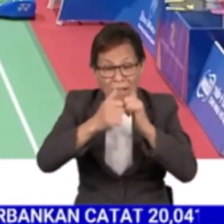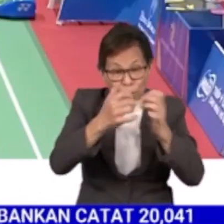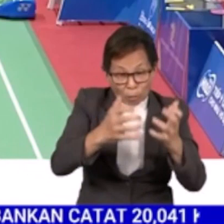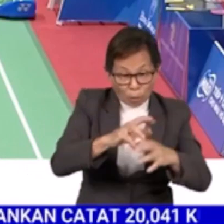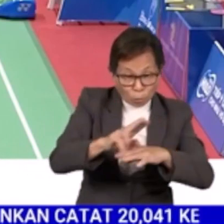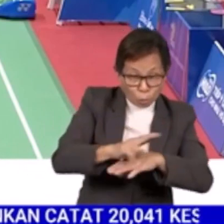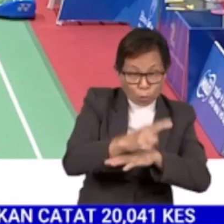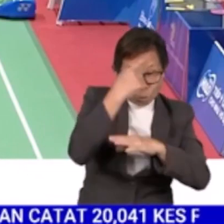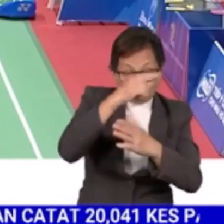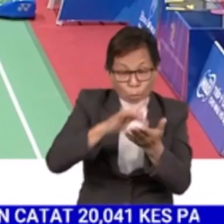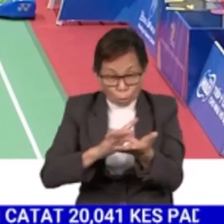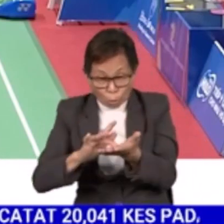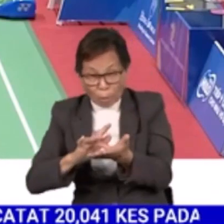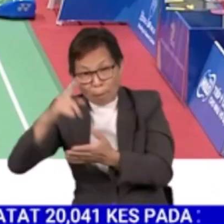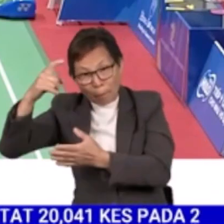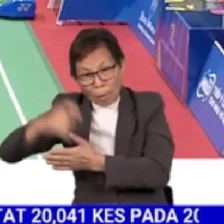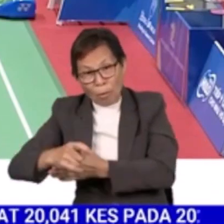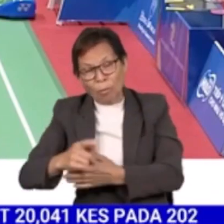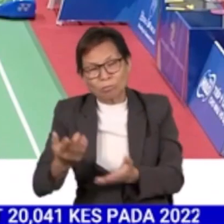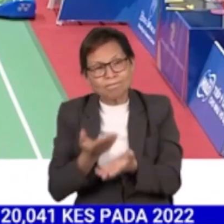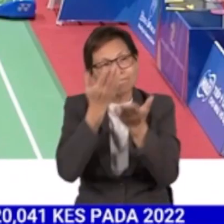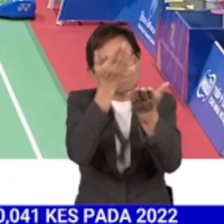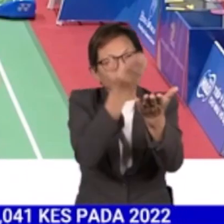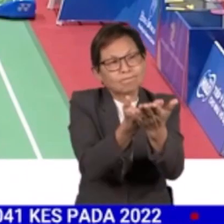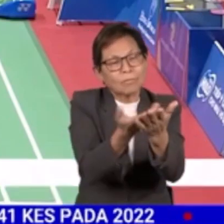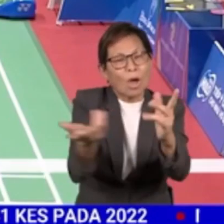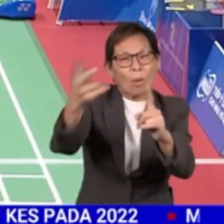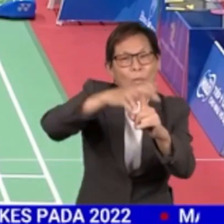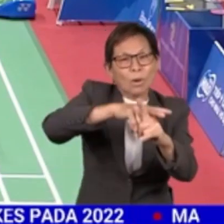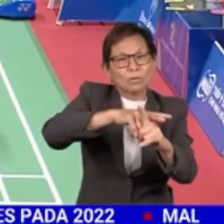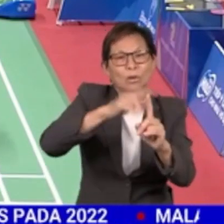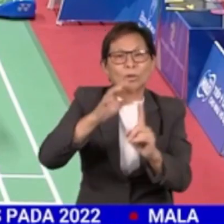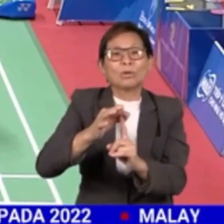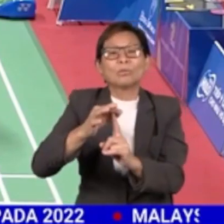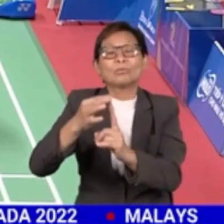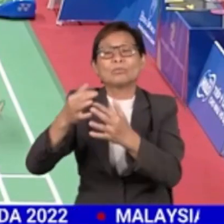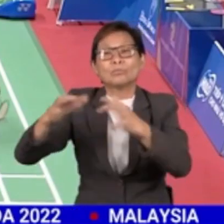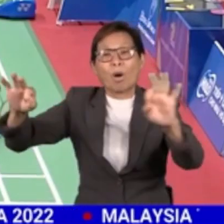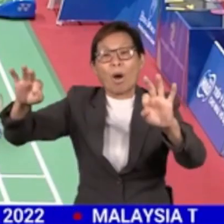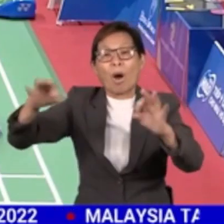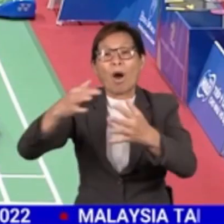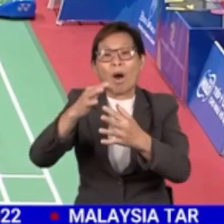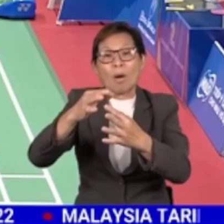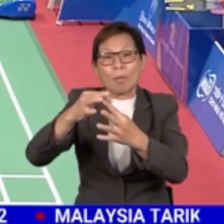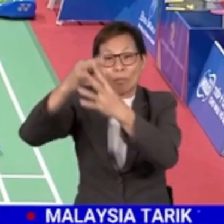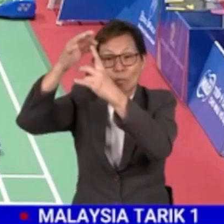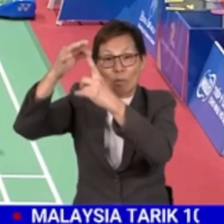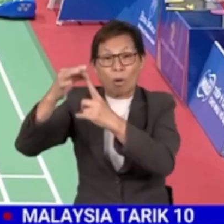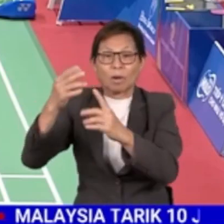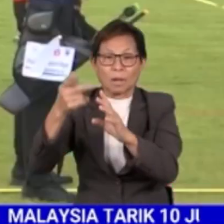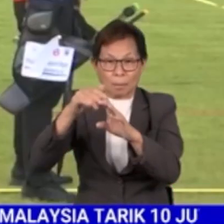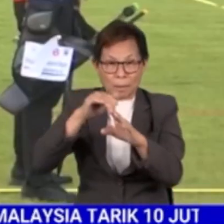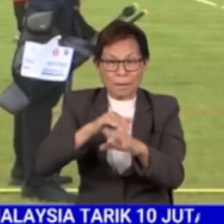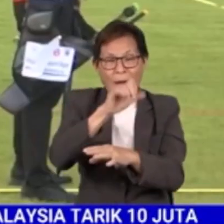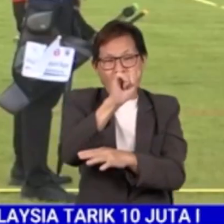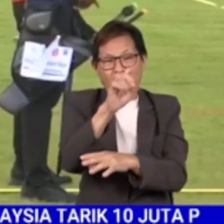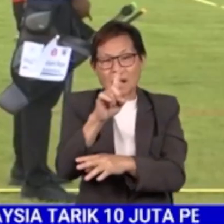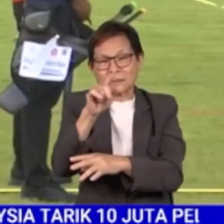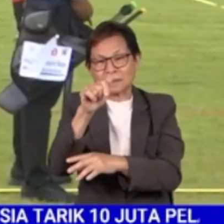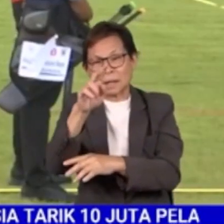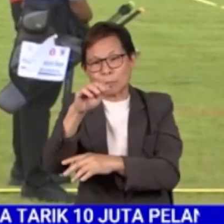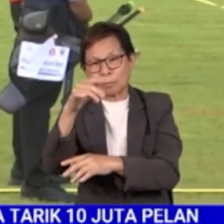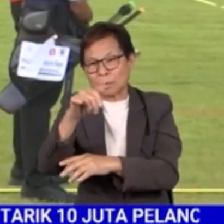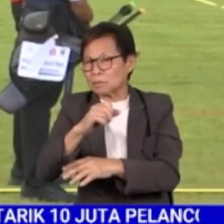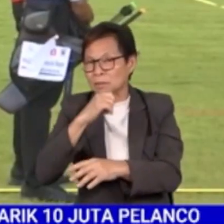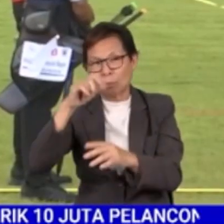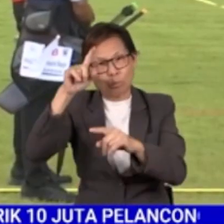terlarang bagi tujuan rubatan mereka perlu mengemukakan permohonan pengecualian penggunaan tanda putik kepada adamas namun tidak dibenarkan untuk